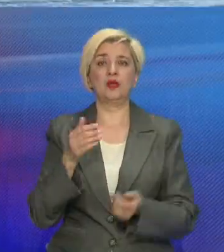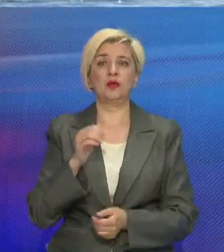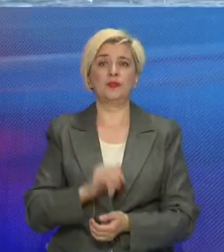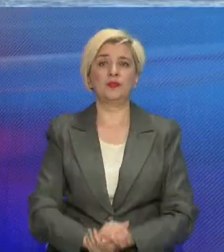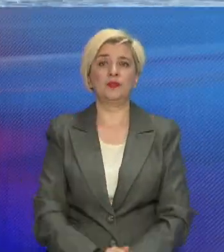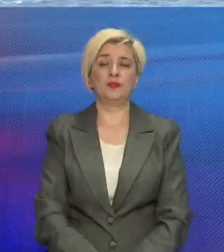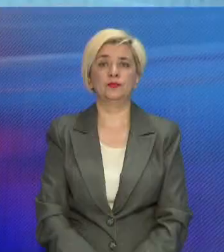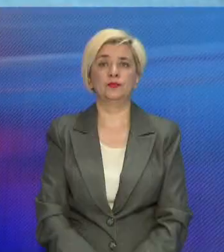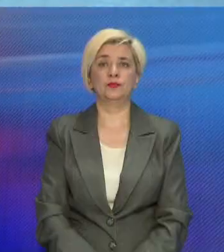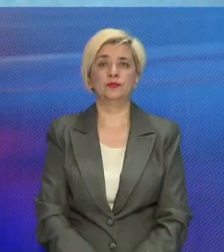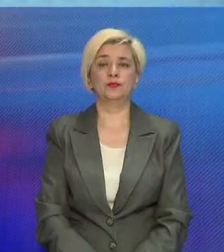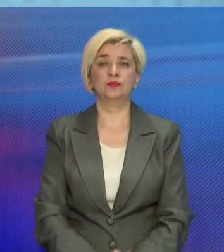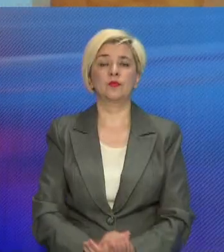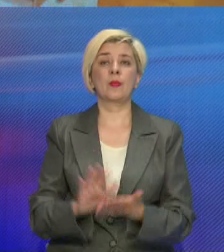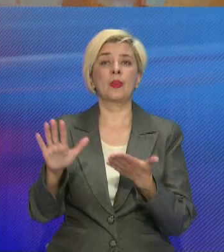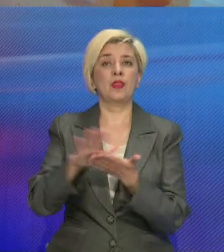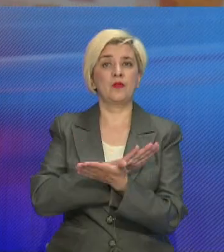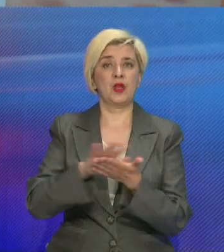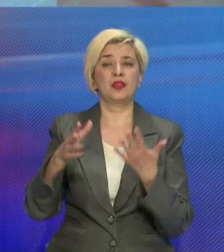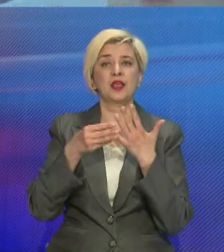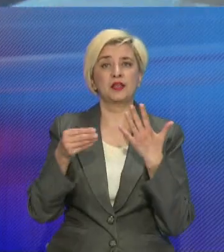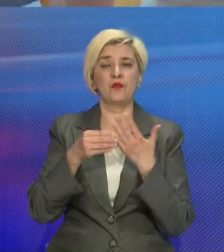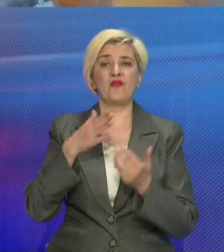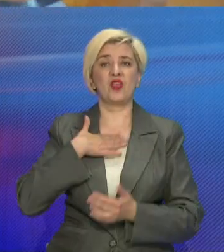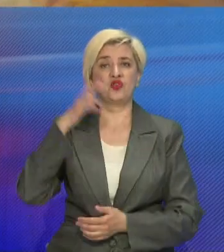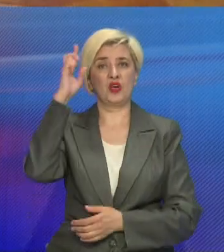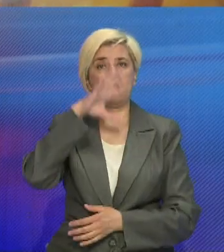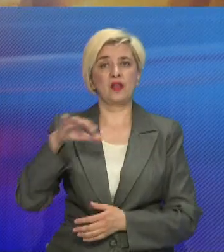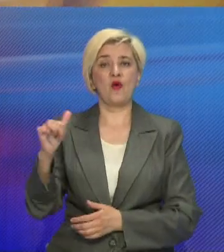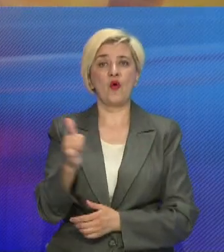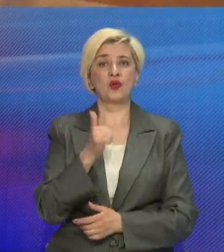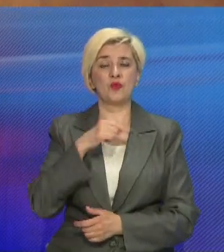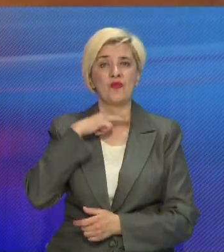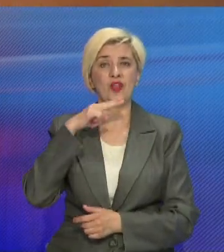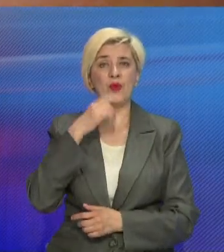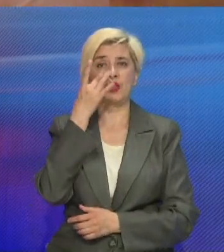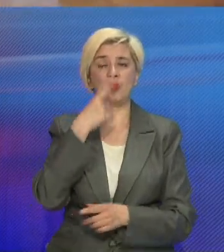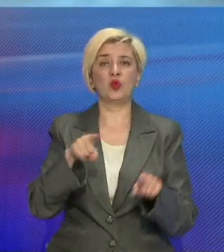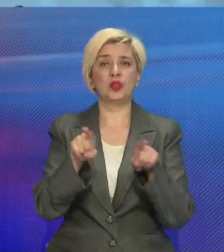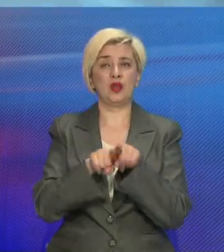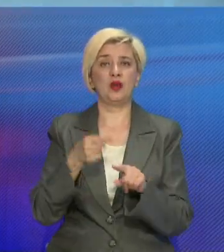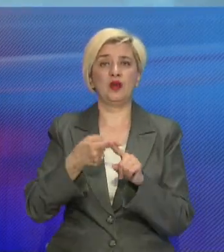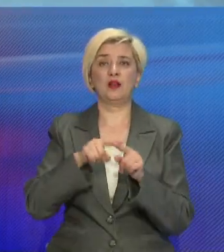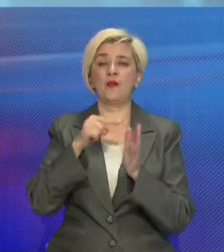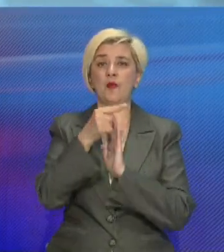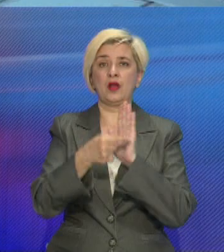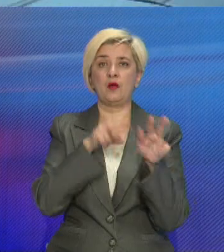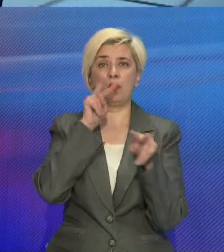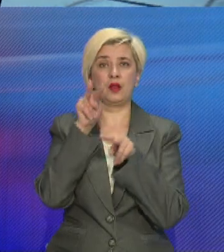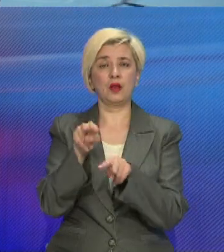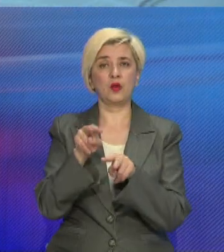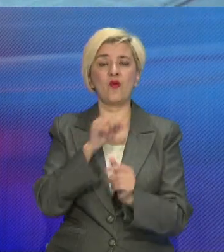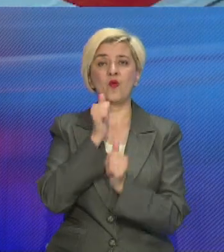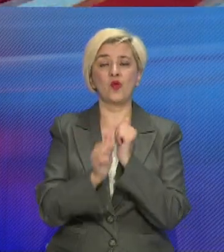43. Навядзенню парадку на зямлі ў нашай краіне асаблівая ўвага. На Гродзеншчыне таксама гэта пытанне на кантролі. У